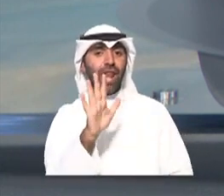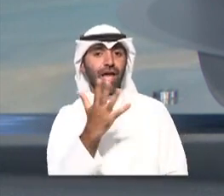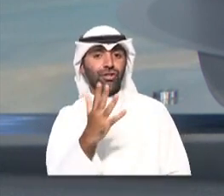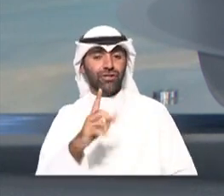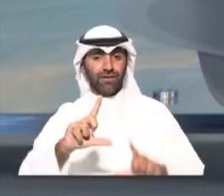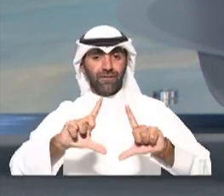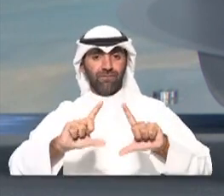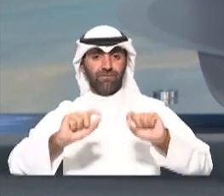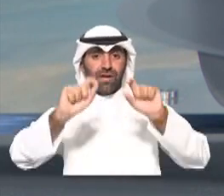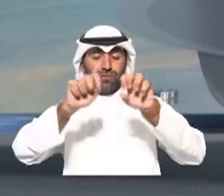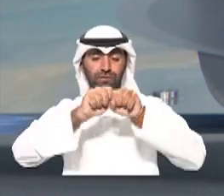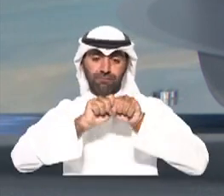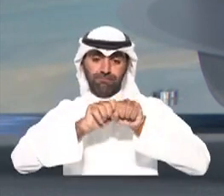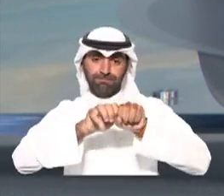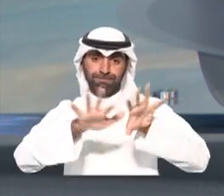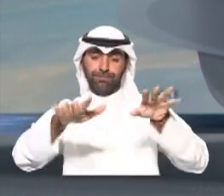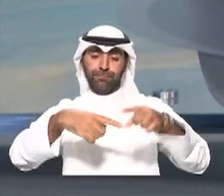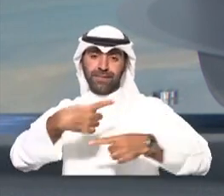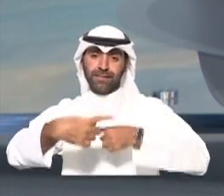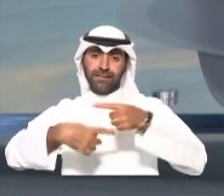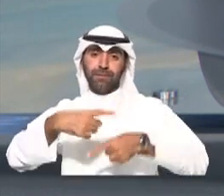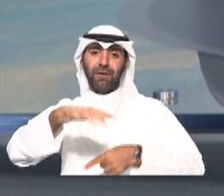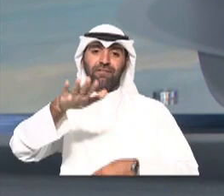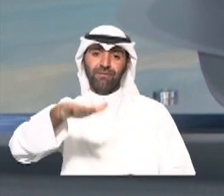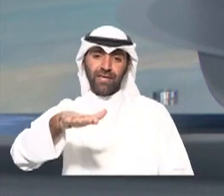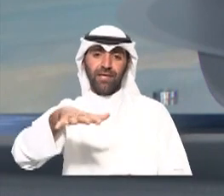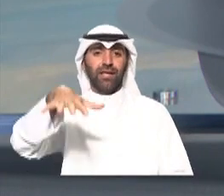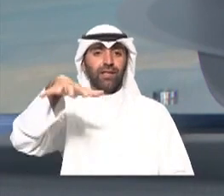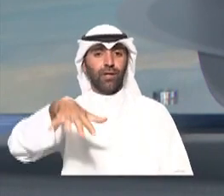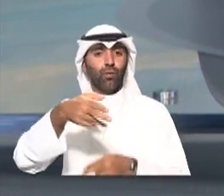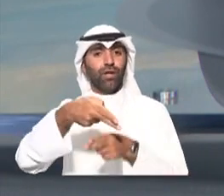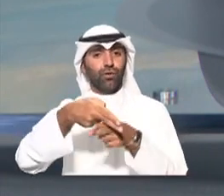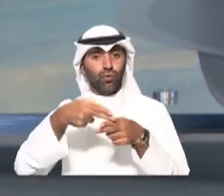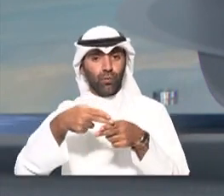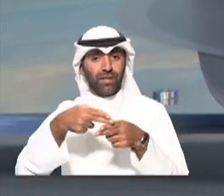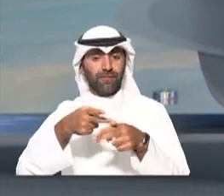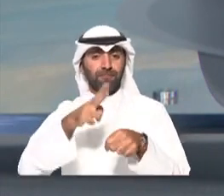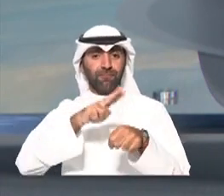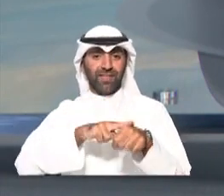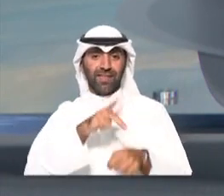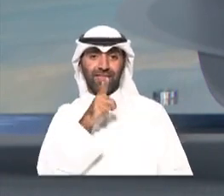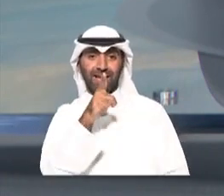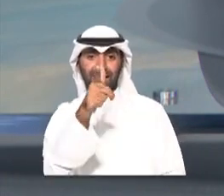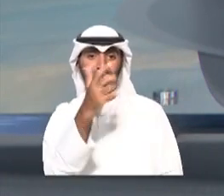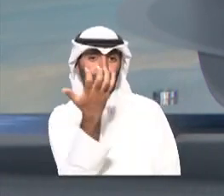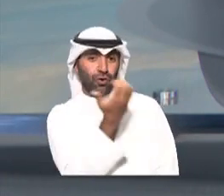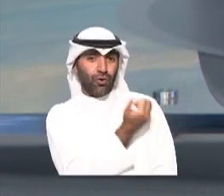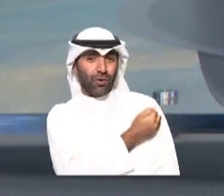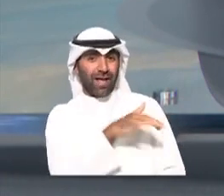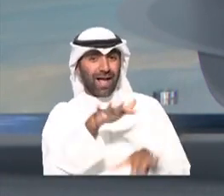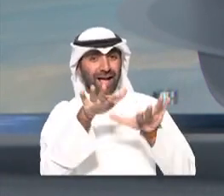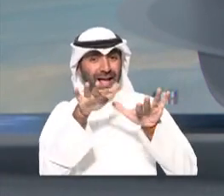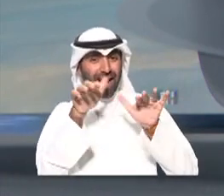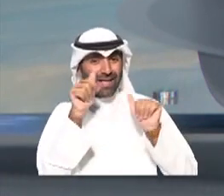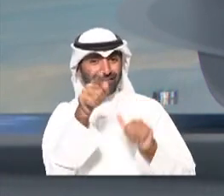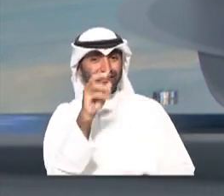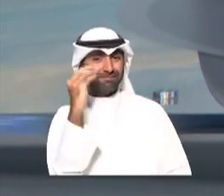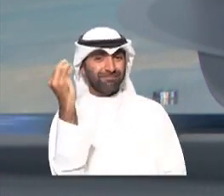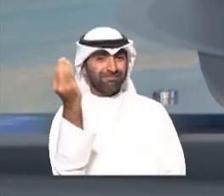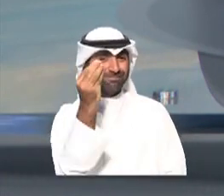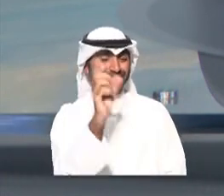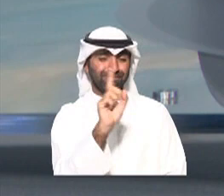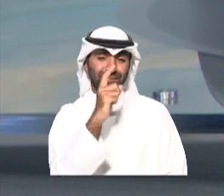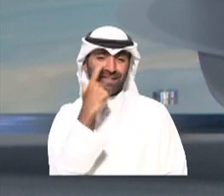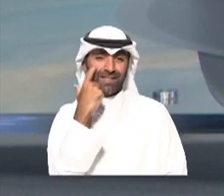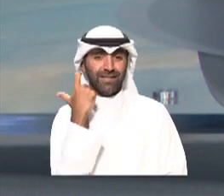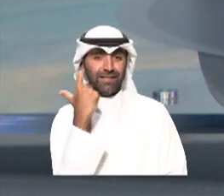بضرورة الالتزام بالإجراءات الوقائية حتى بعد تلقي اللقاح وتجنب التجمعات البشرية التي تعتبر الملاذ الوحيد